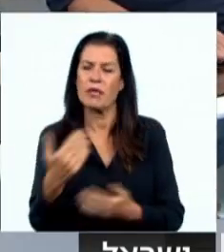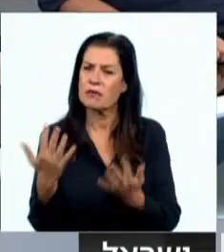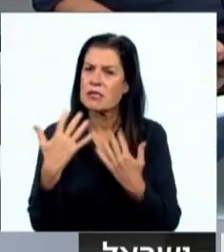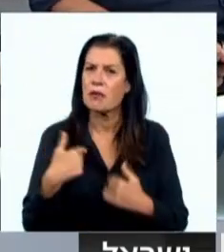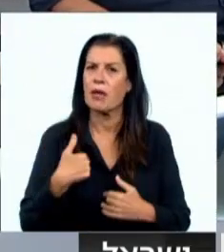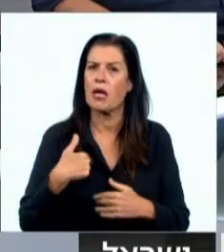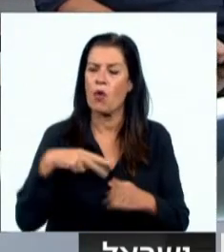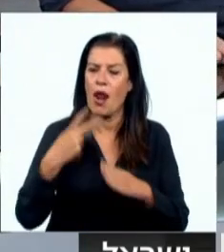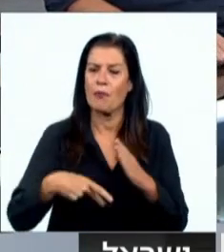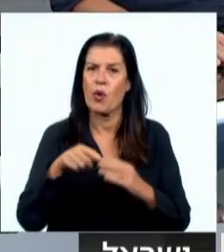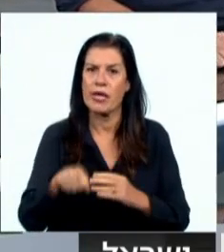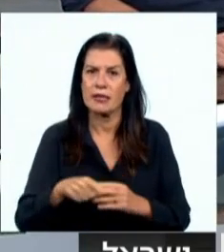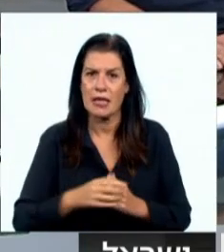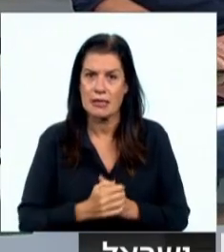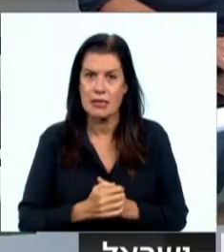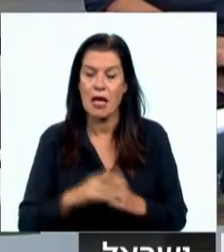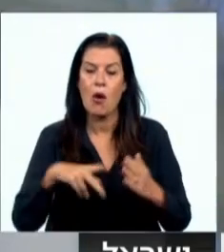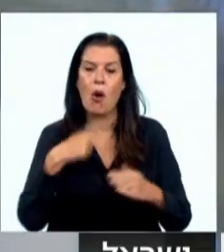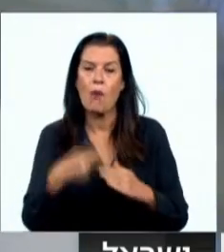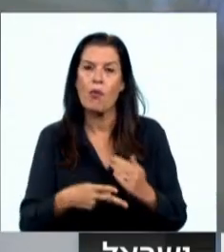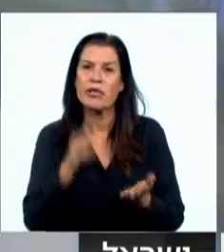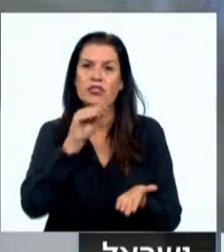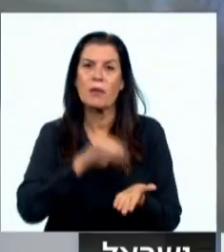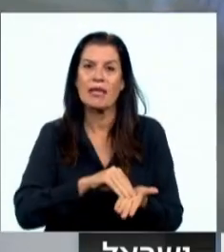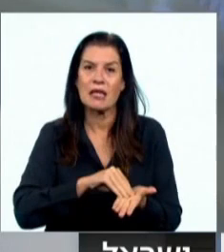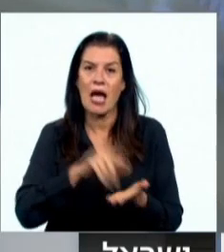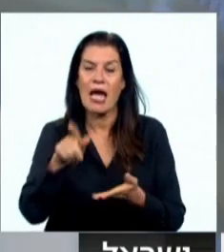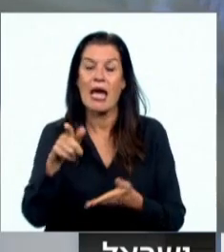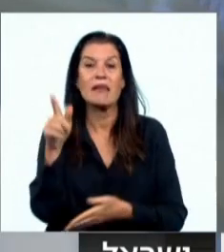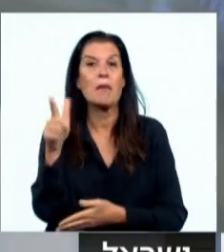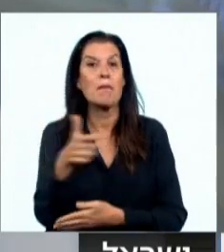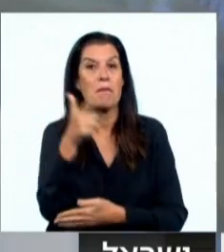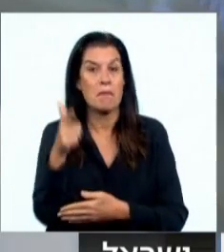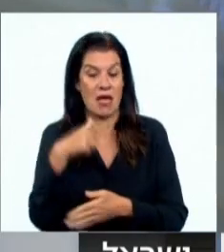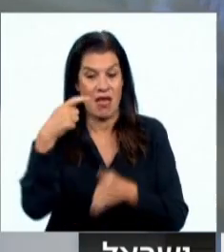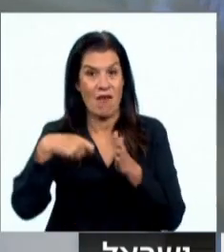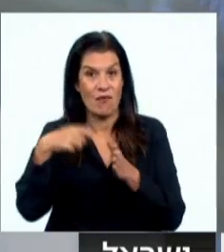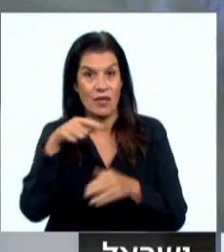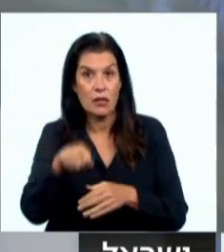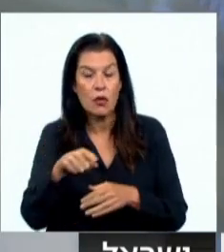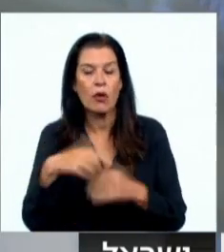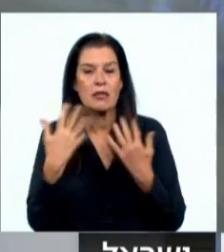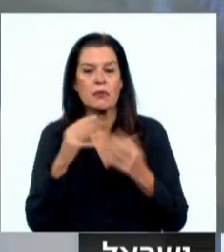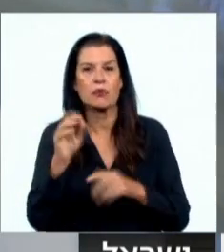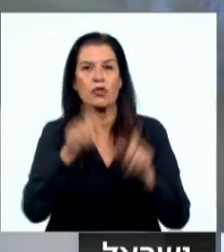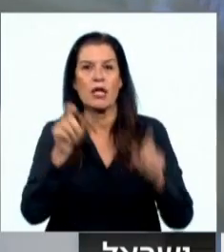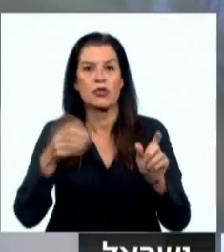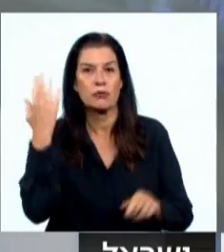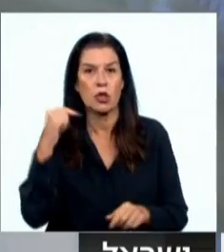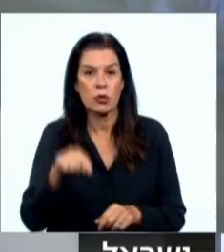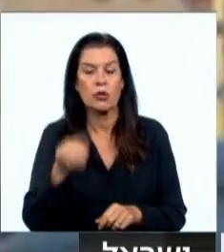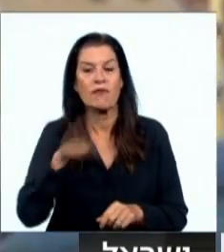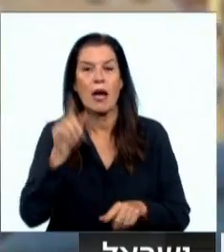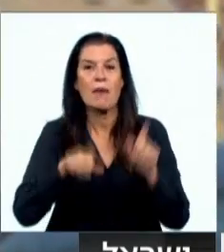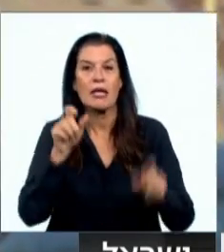פרויקט שמתעד בווידאו את הסיפורים של האנשים שהיו שם, ואנשים שמטפלים בזירות, שטיפלו בזירות בימים הראשונים.